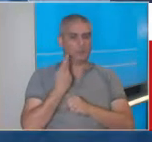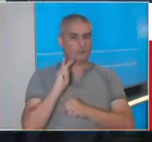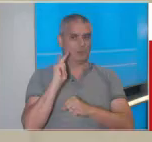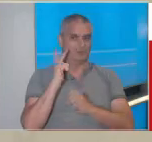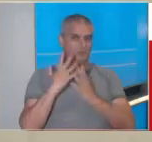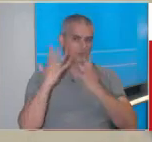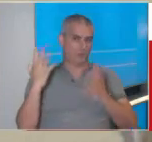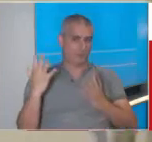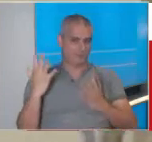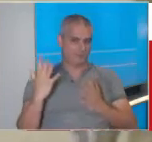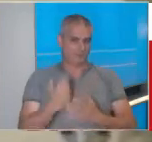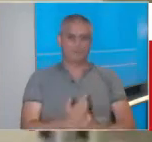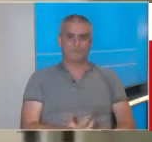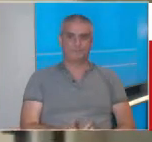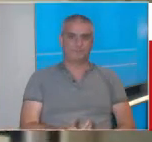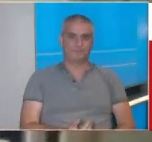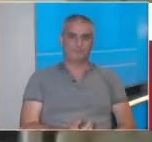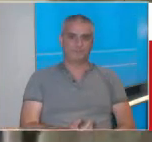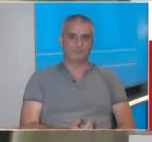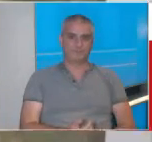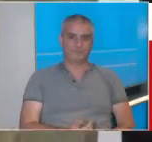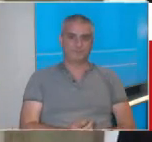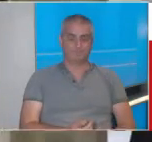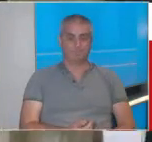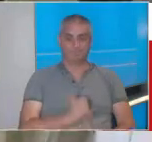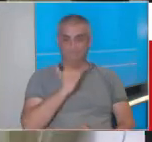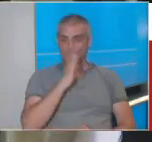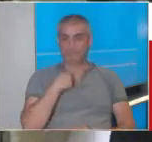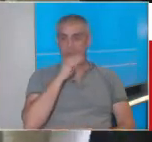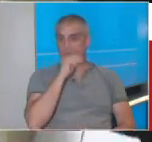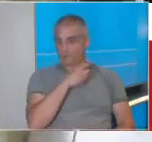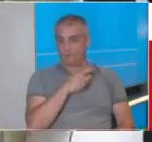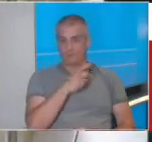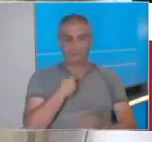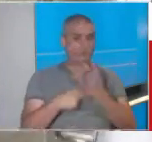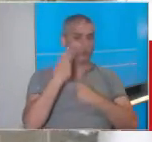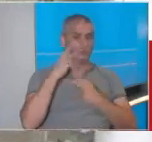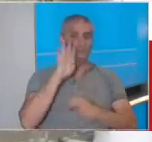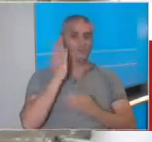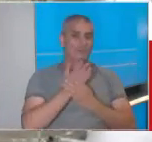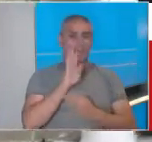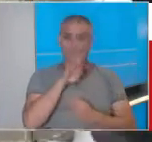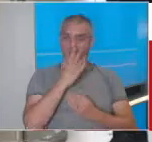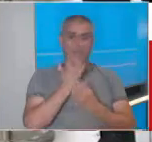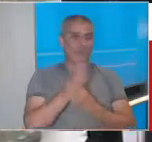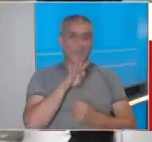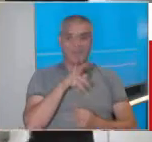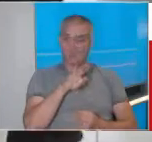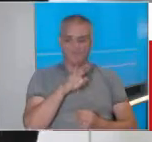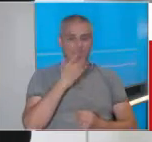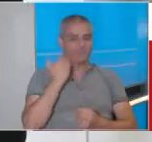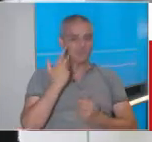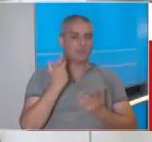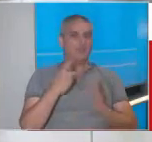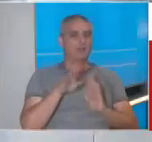יותר גדולה. נכון, למעשה אם אנחנו מדברים למשל, חוזרים אחורה לתיק 4000, בתיק 4000, היה